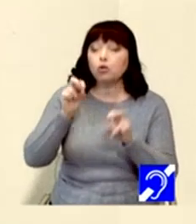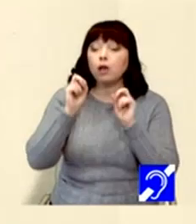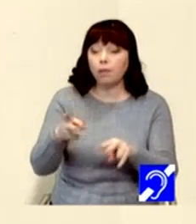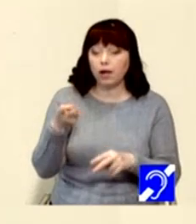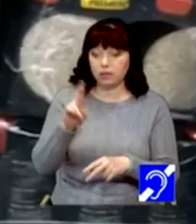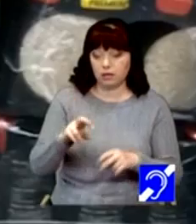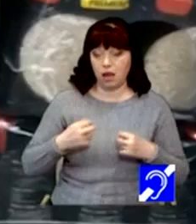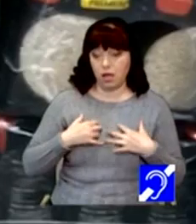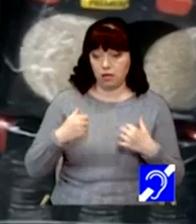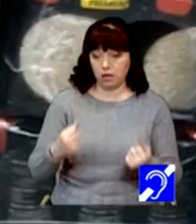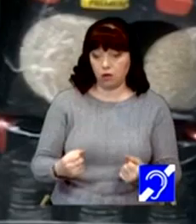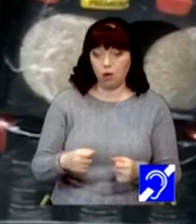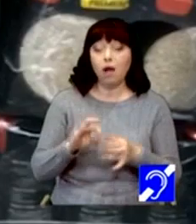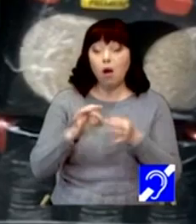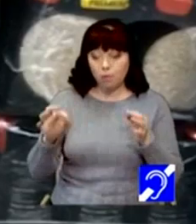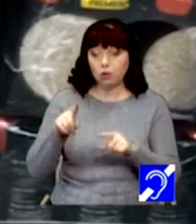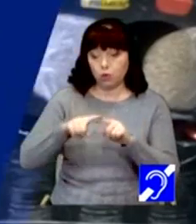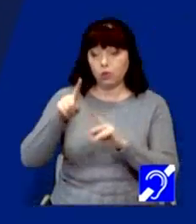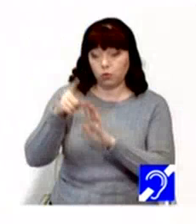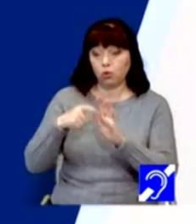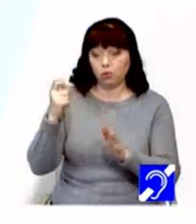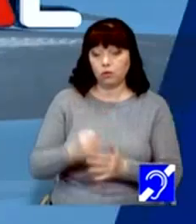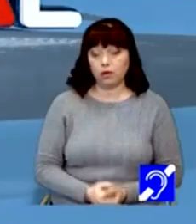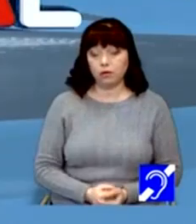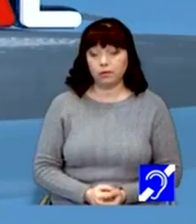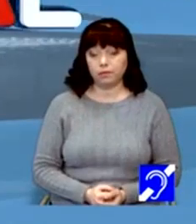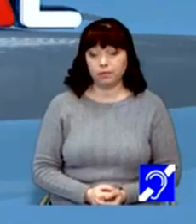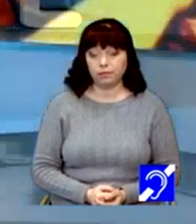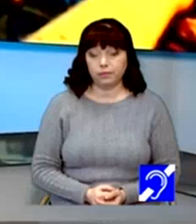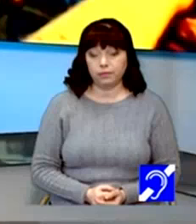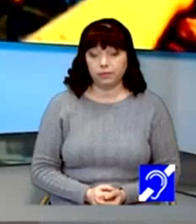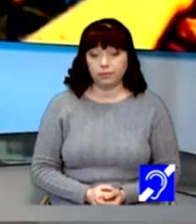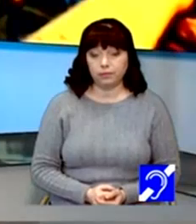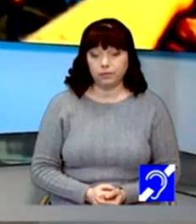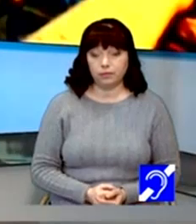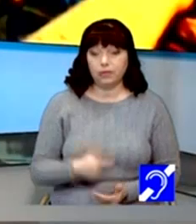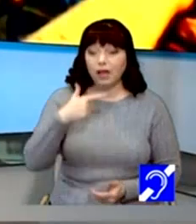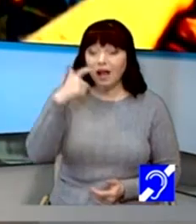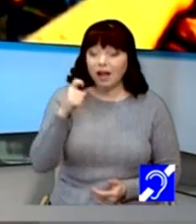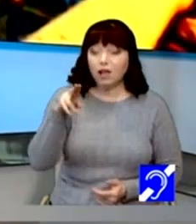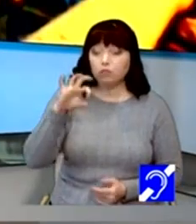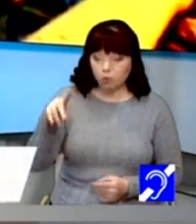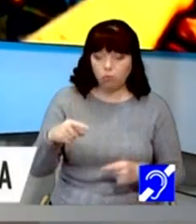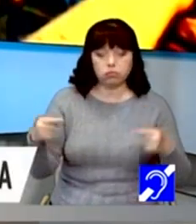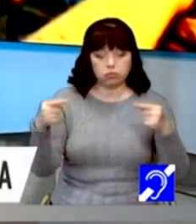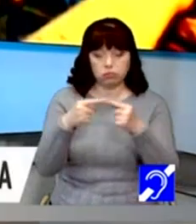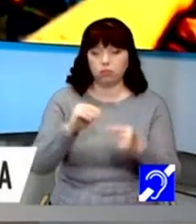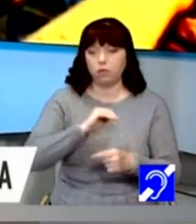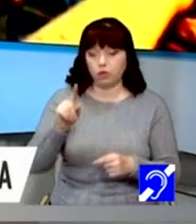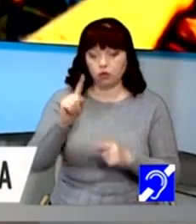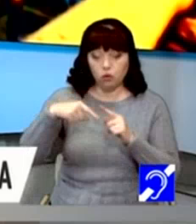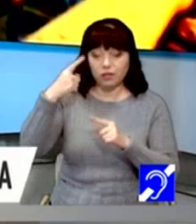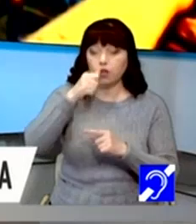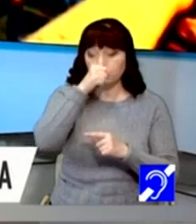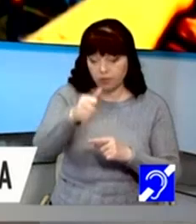sănătate detalii puțin mai târziu interesul meu alb Vreau stomac confirmat oficial că luna viitoare